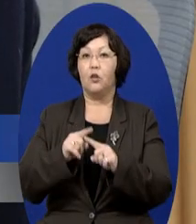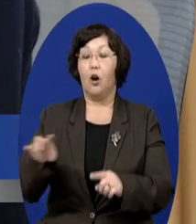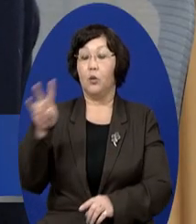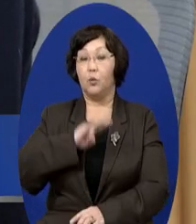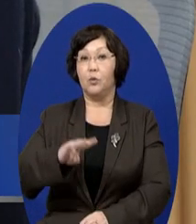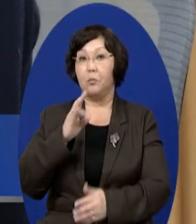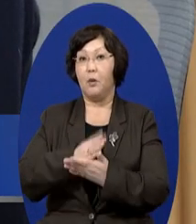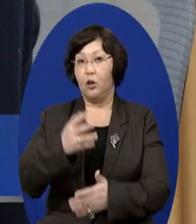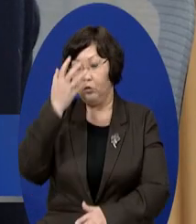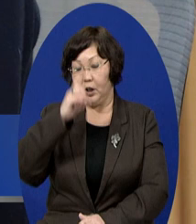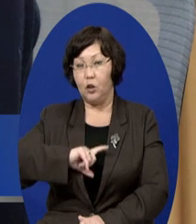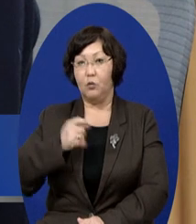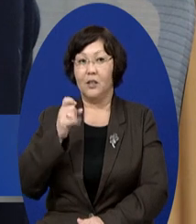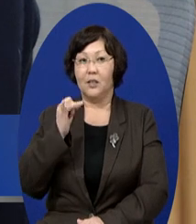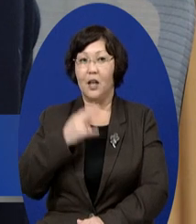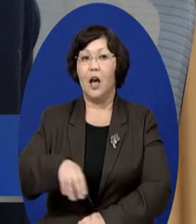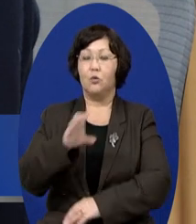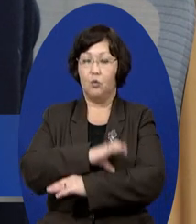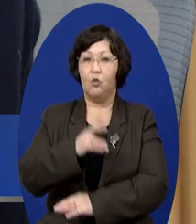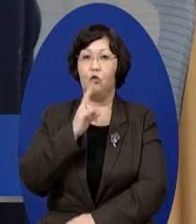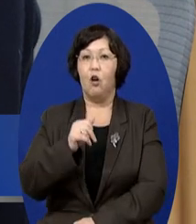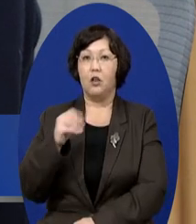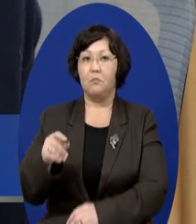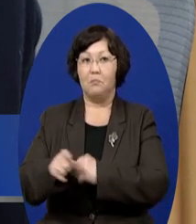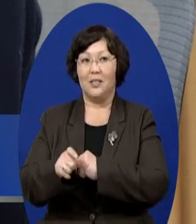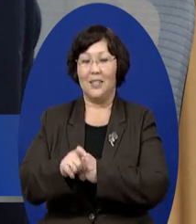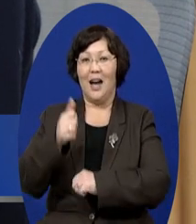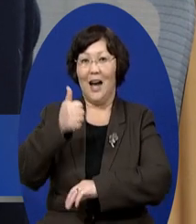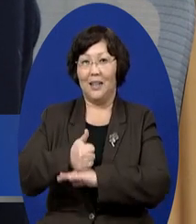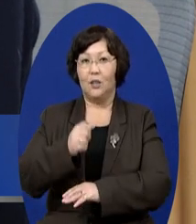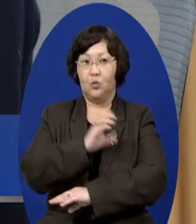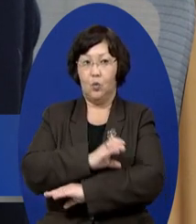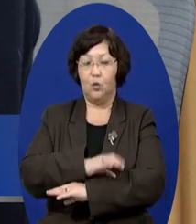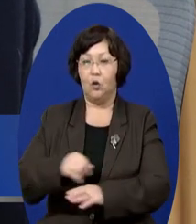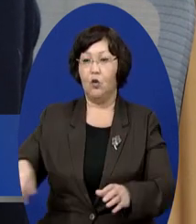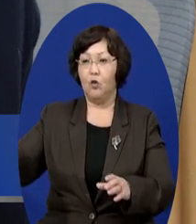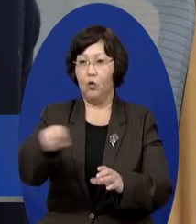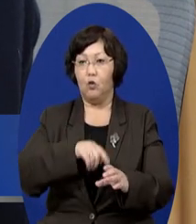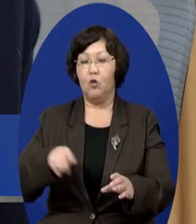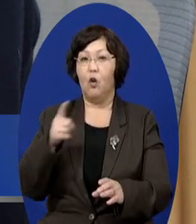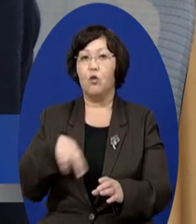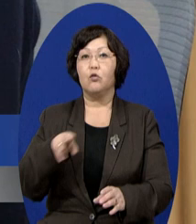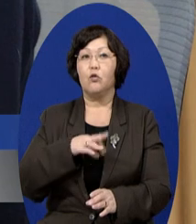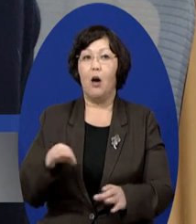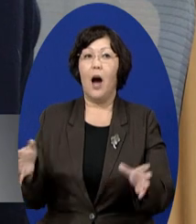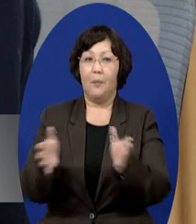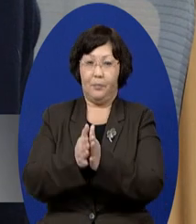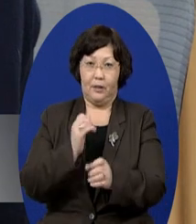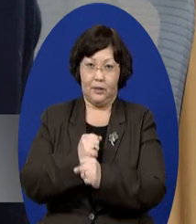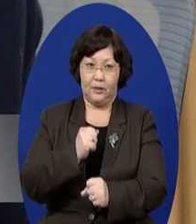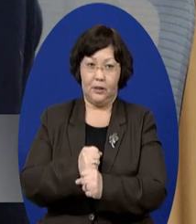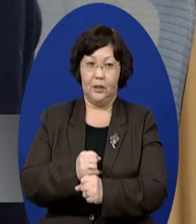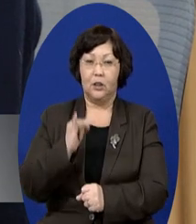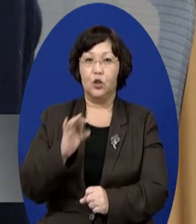өмчт ихтэй сургуулиуд, за ингээд коллежууд, мэрэгжлийн ахлах сургуулиуд хоорондоо одоо мэдээж хамтын ажиллагааны их